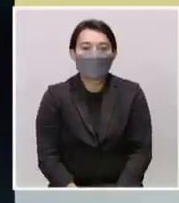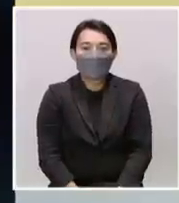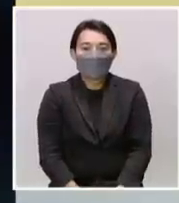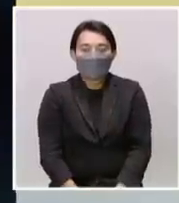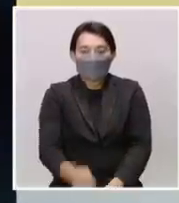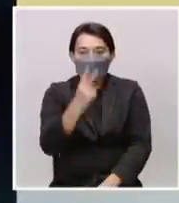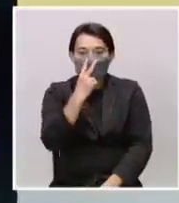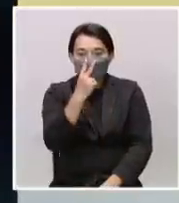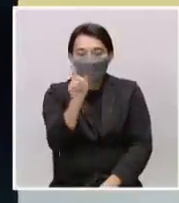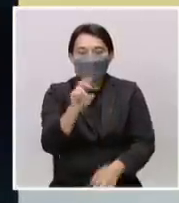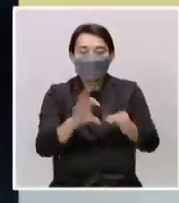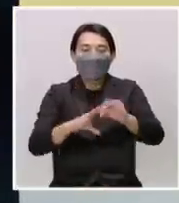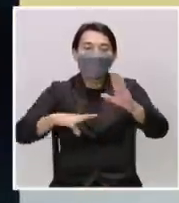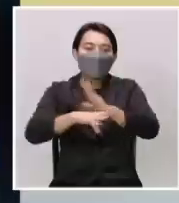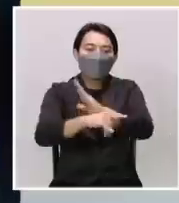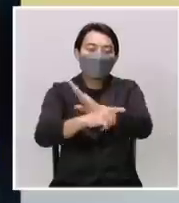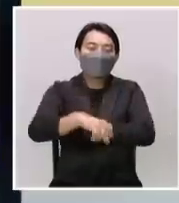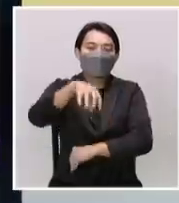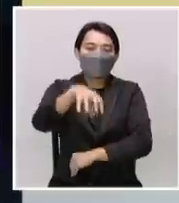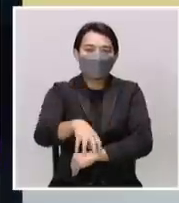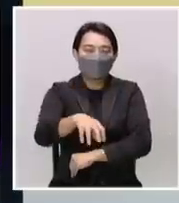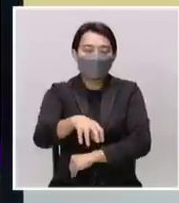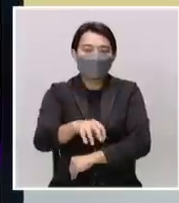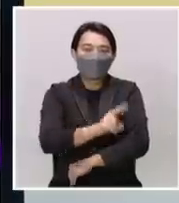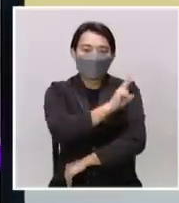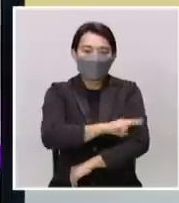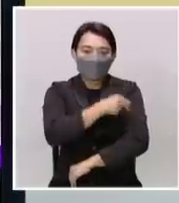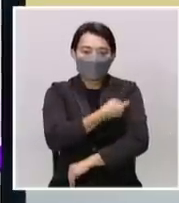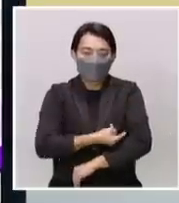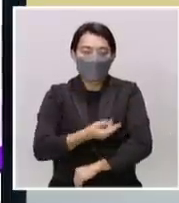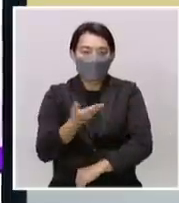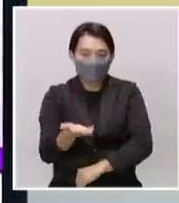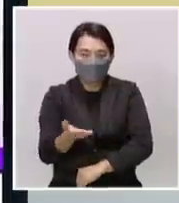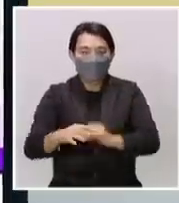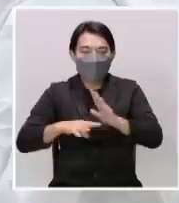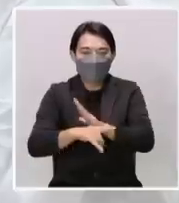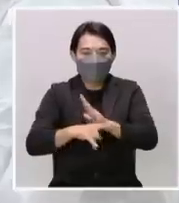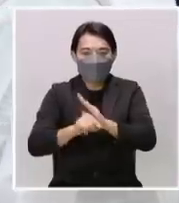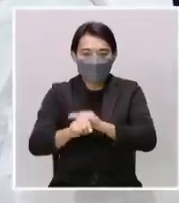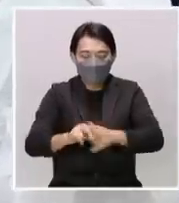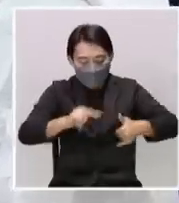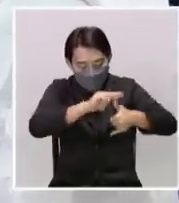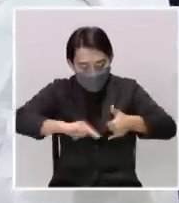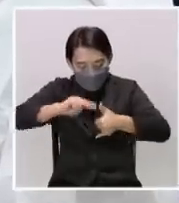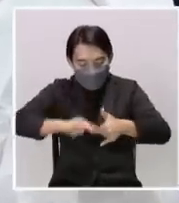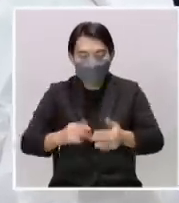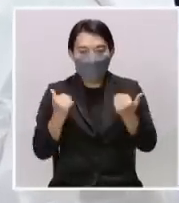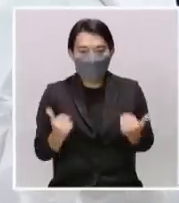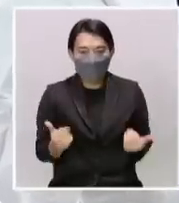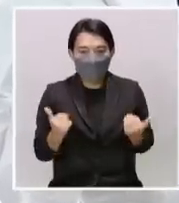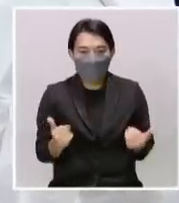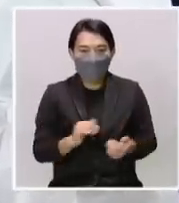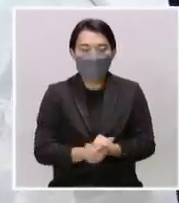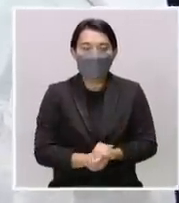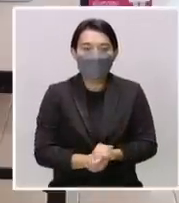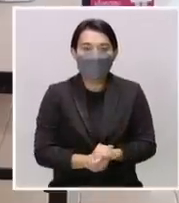ไปปิดท้ายที่พื้นที่จังหวัดชลบุรีค่ะสำนักงานสาธารณสุขรายงานผลการตรวจหาเชื้อโควิด-19 วันนี้มี